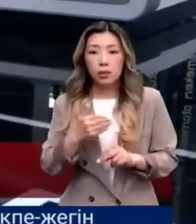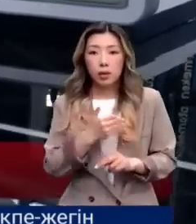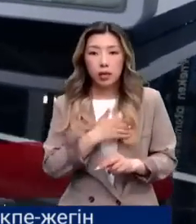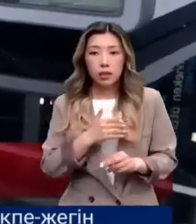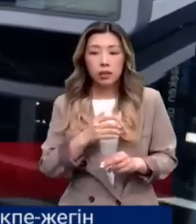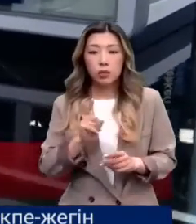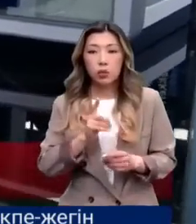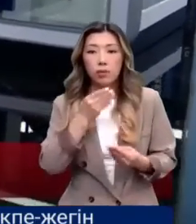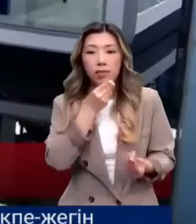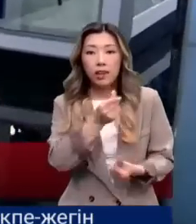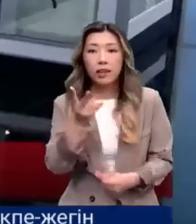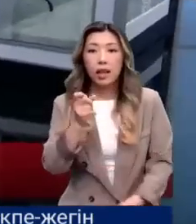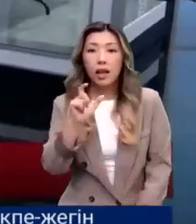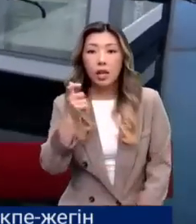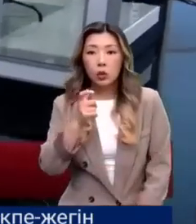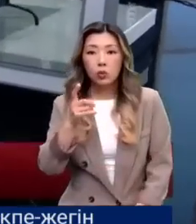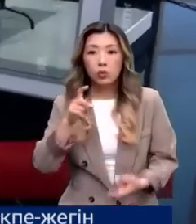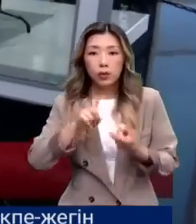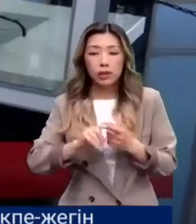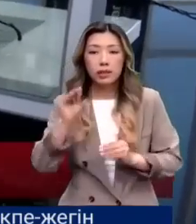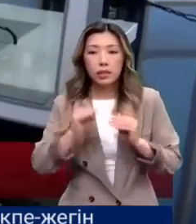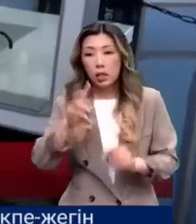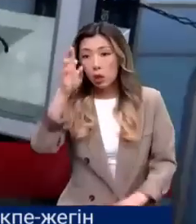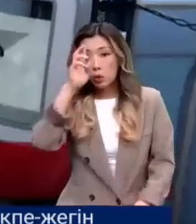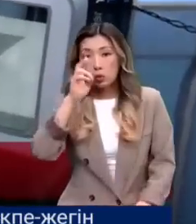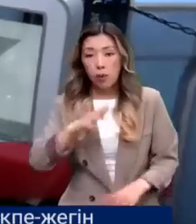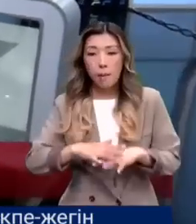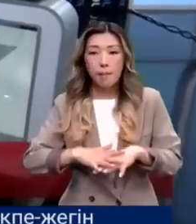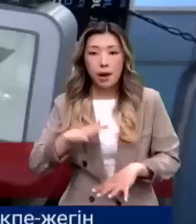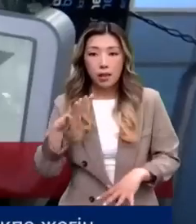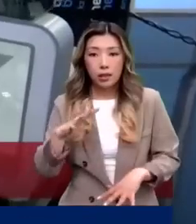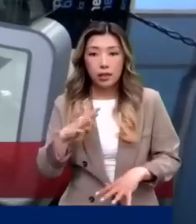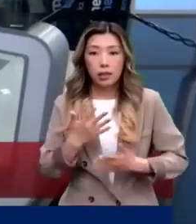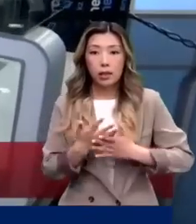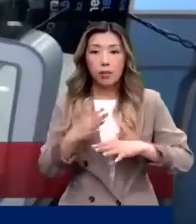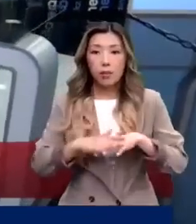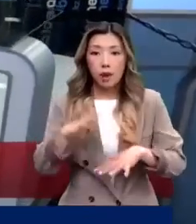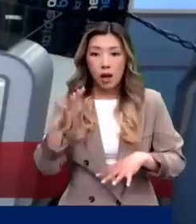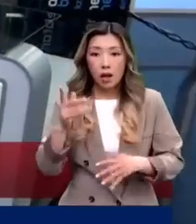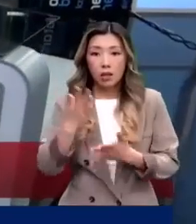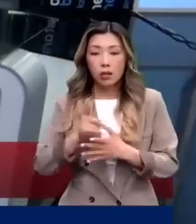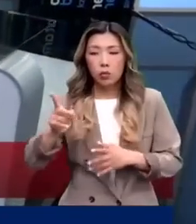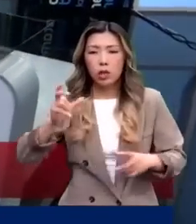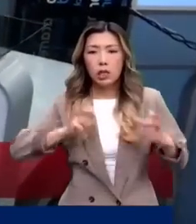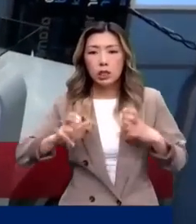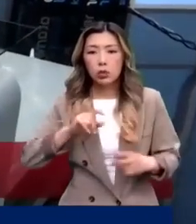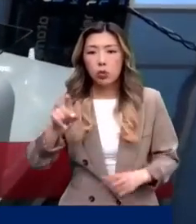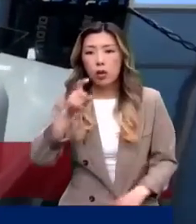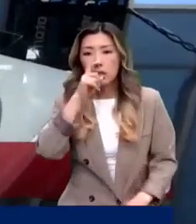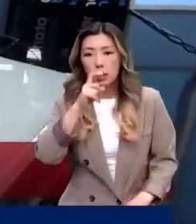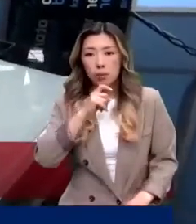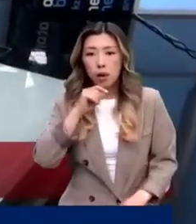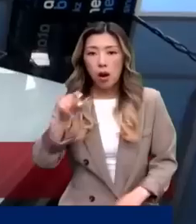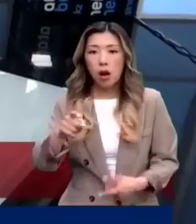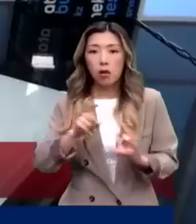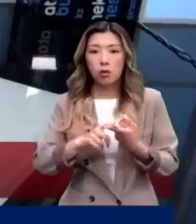на экономику через создание государственных банков. Мы отдаем маржу банковскую каким-то непонятным финансовым институтам, которые периодически бегают к